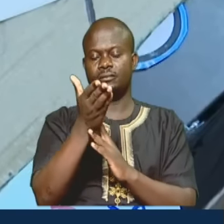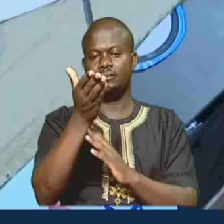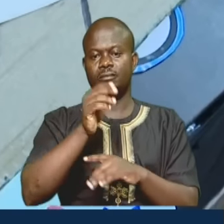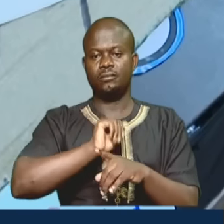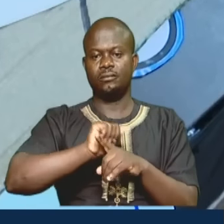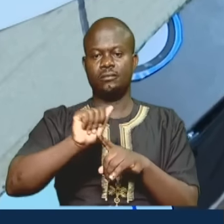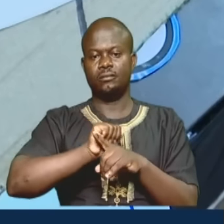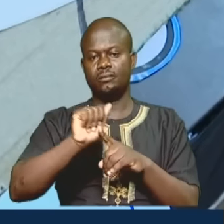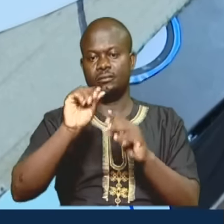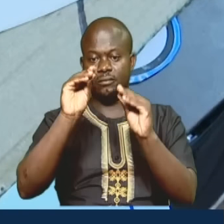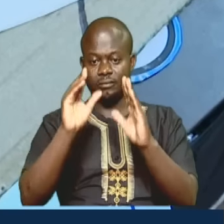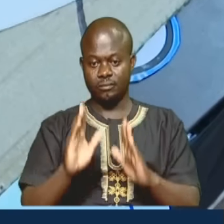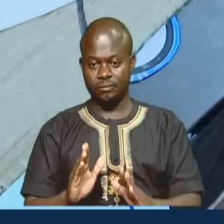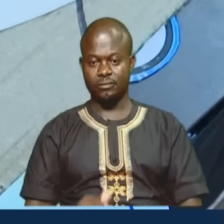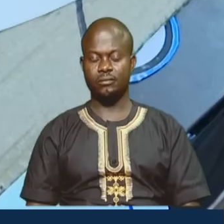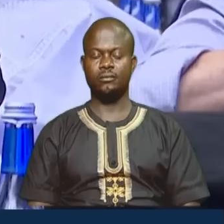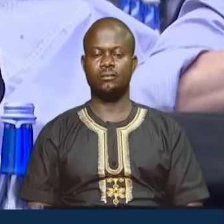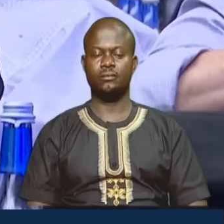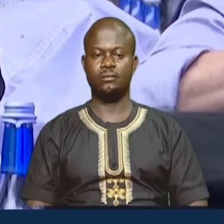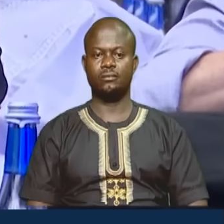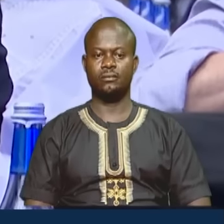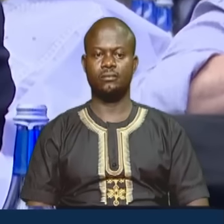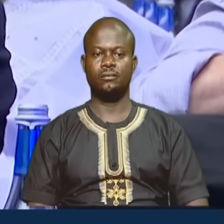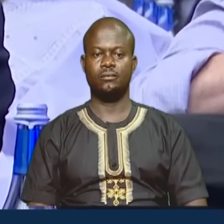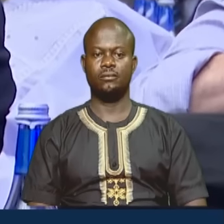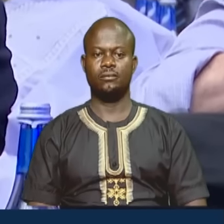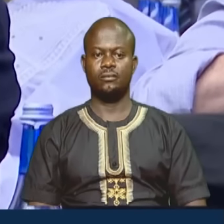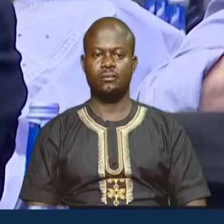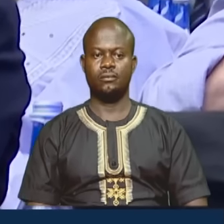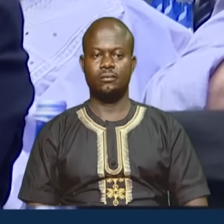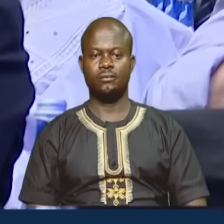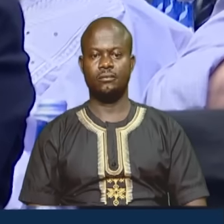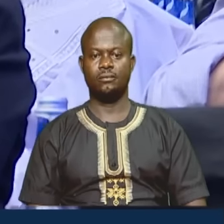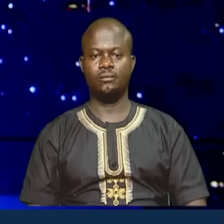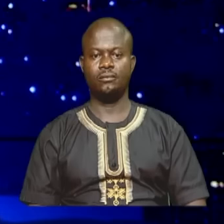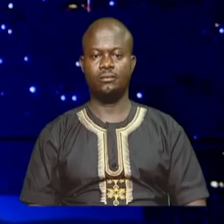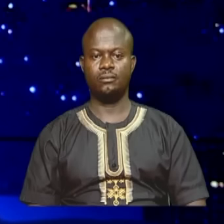guhugura abarezi Aradukunda Gloria Televiziyo Rwanda